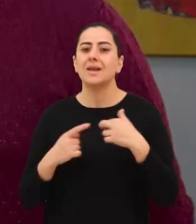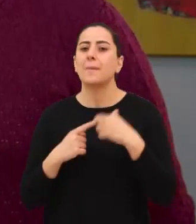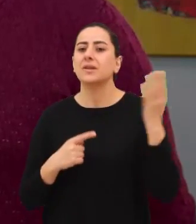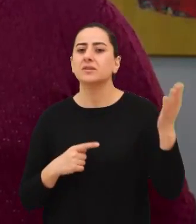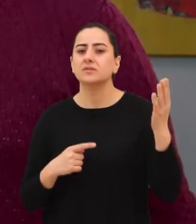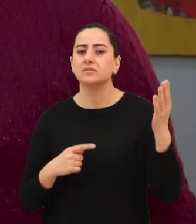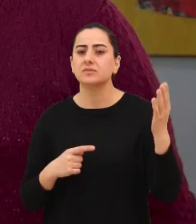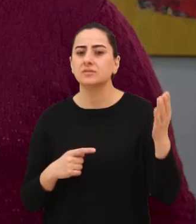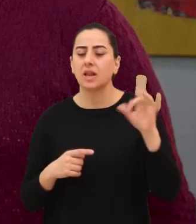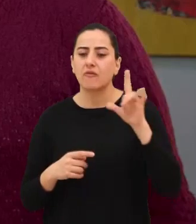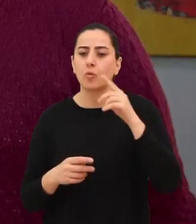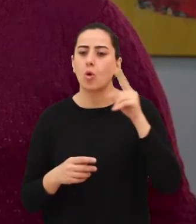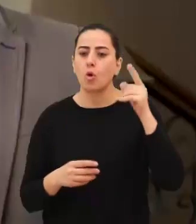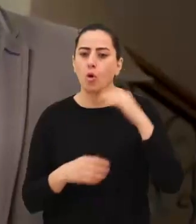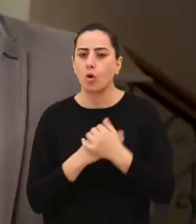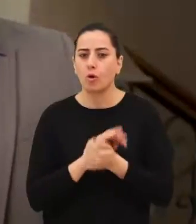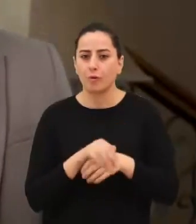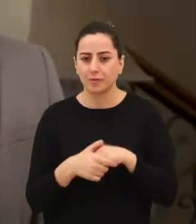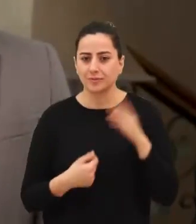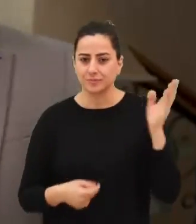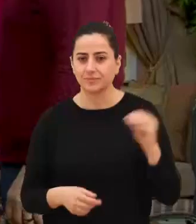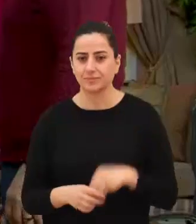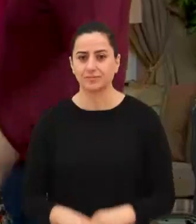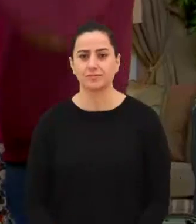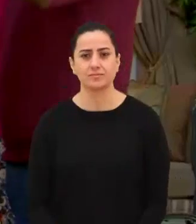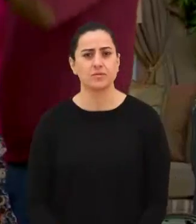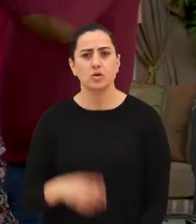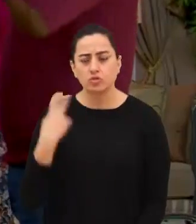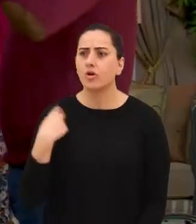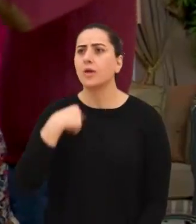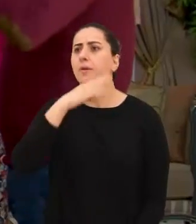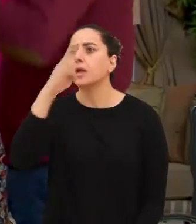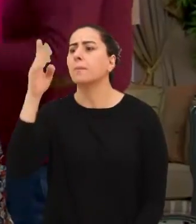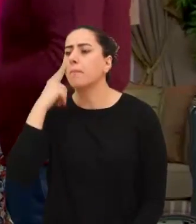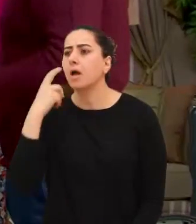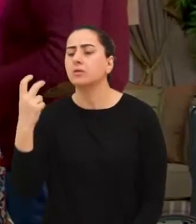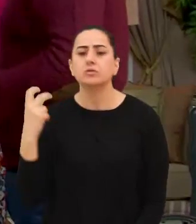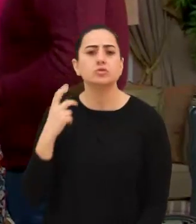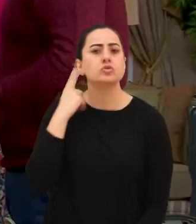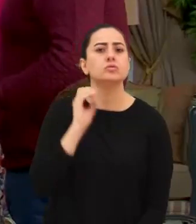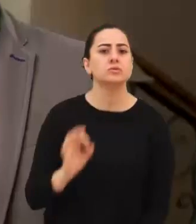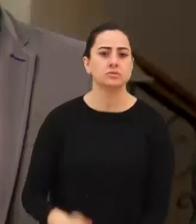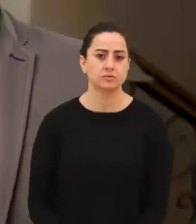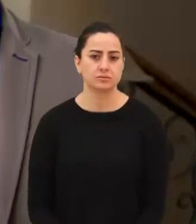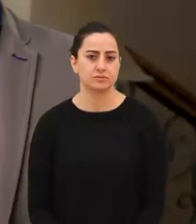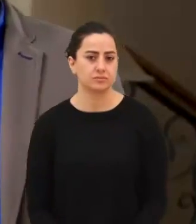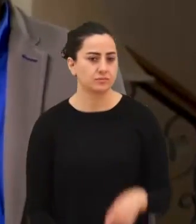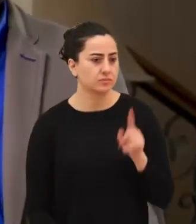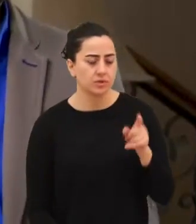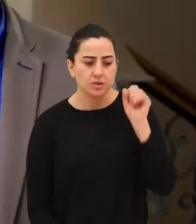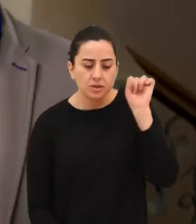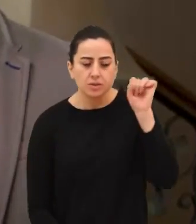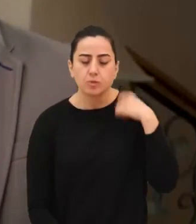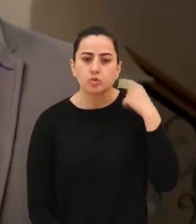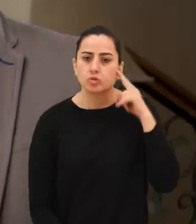şeydeymiş, lavabodaymış babacığım. Evet, oradaydım. Ya bütün tuvaletlerin kapılarını tıklattım ya, duymadın mı? Herhalde siz